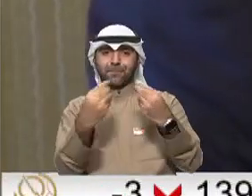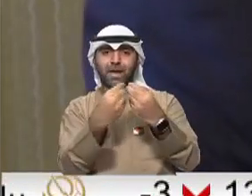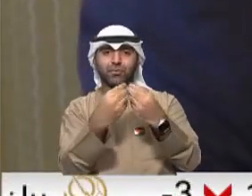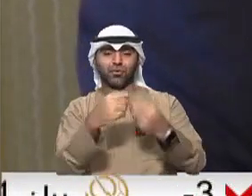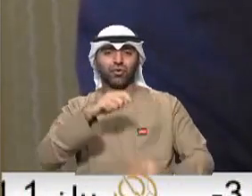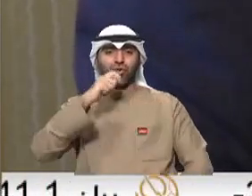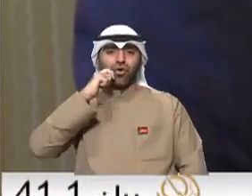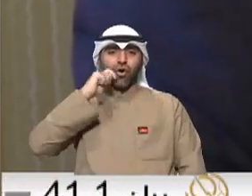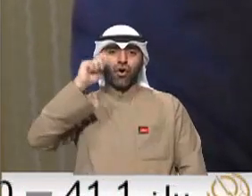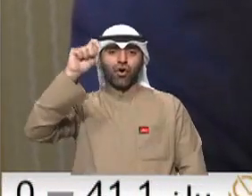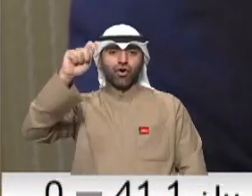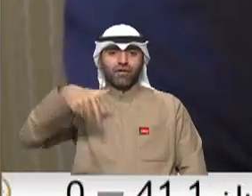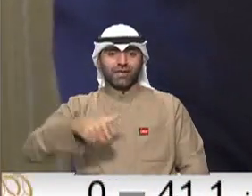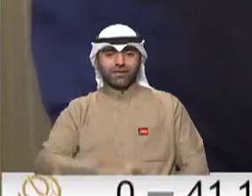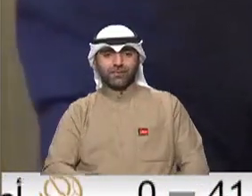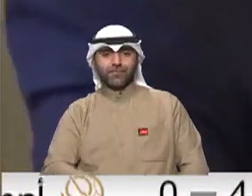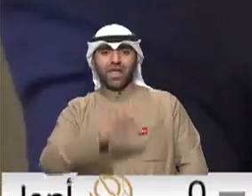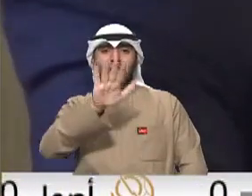هذه المناطق،